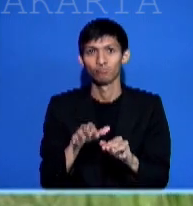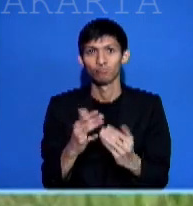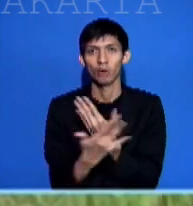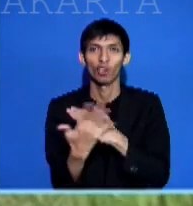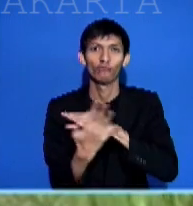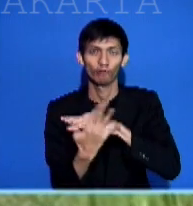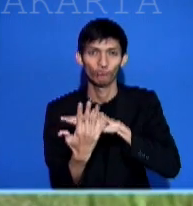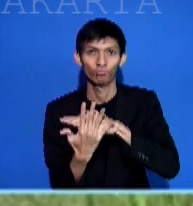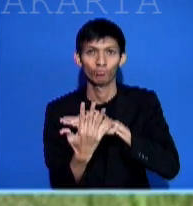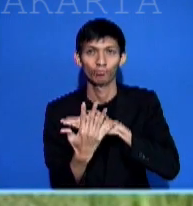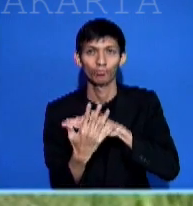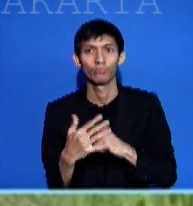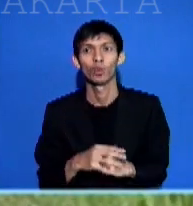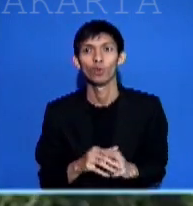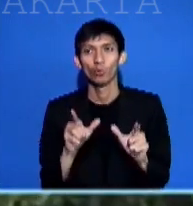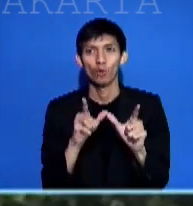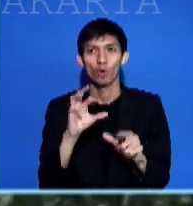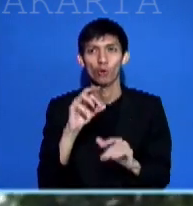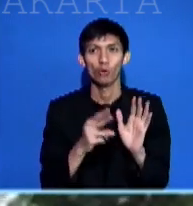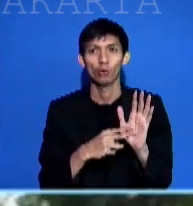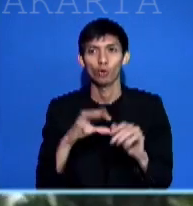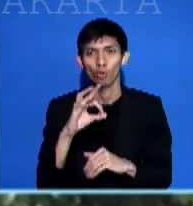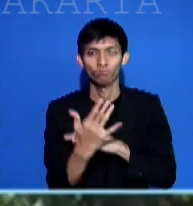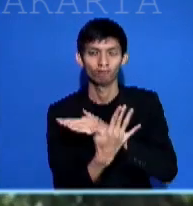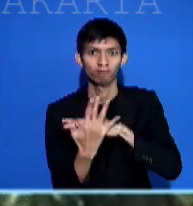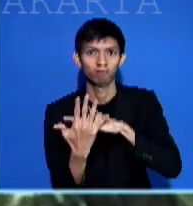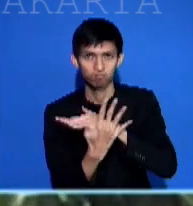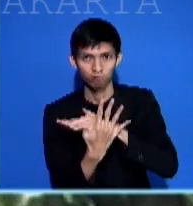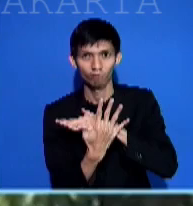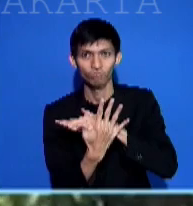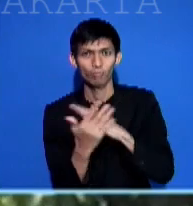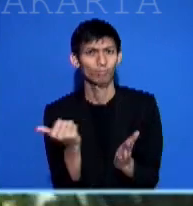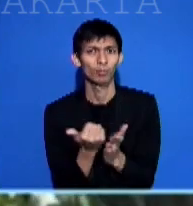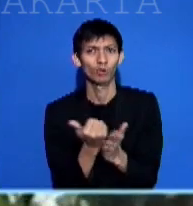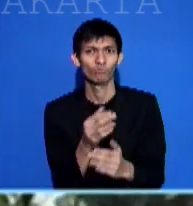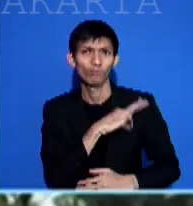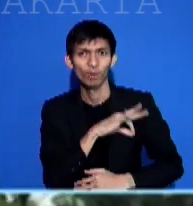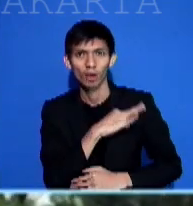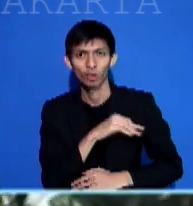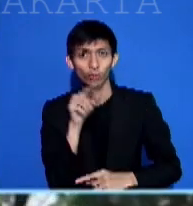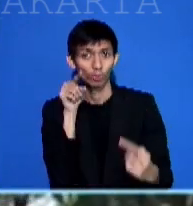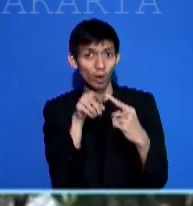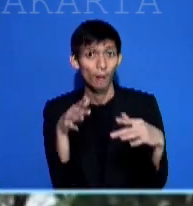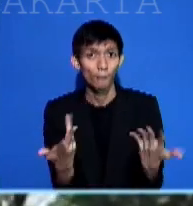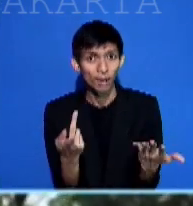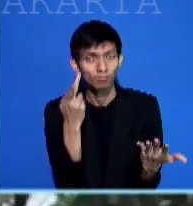wontenonang ingangten in baroscen munet ekosistem